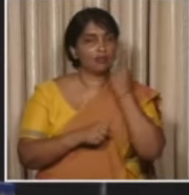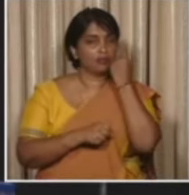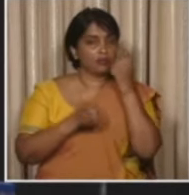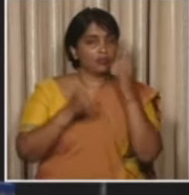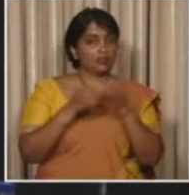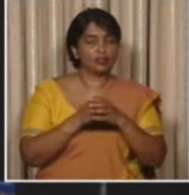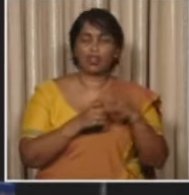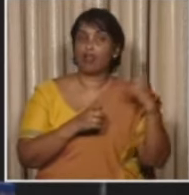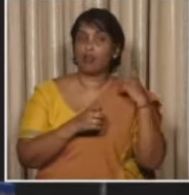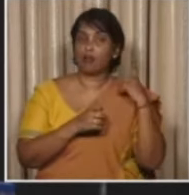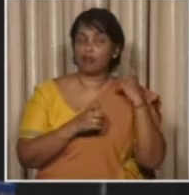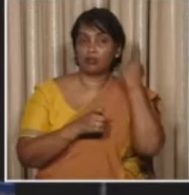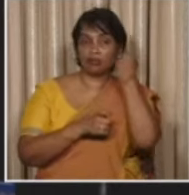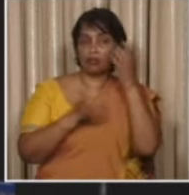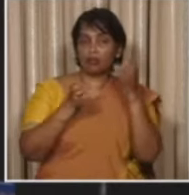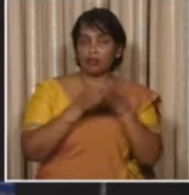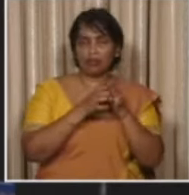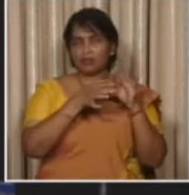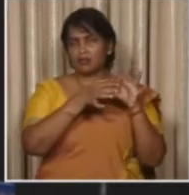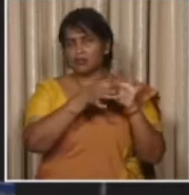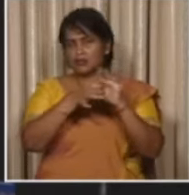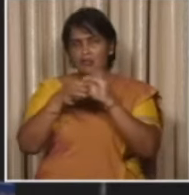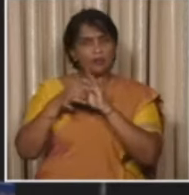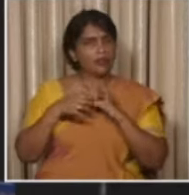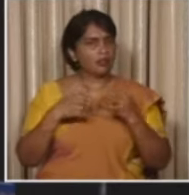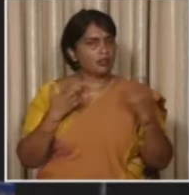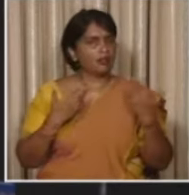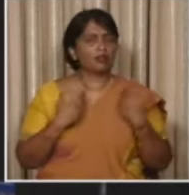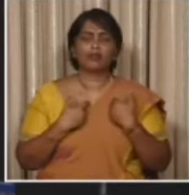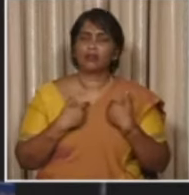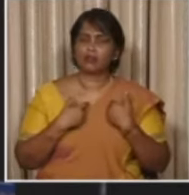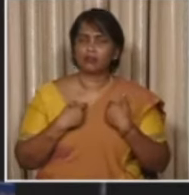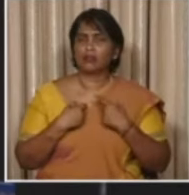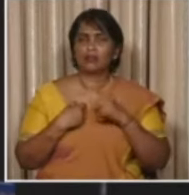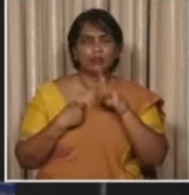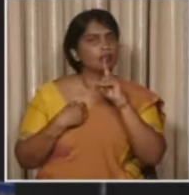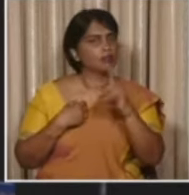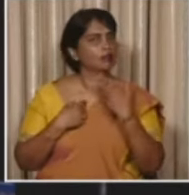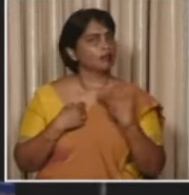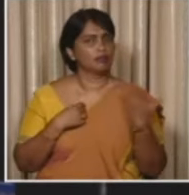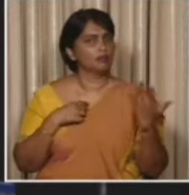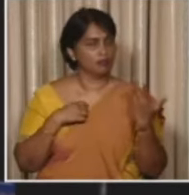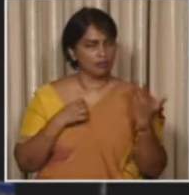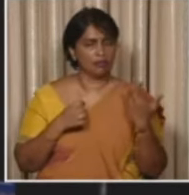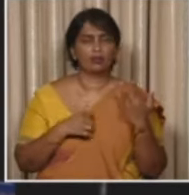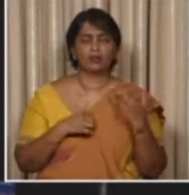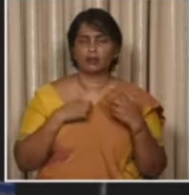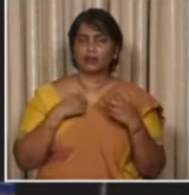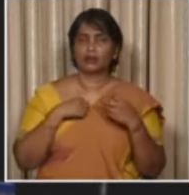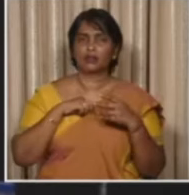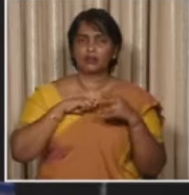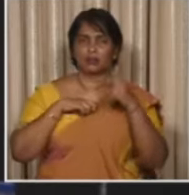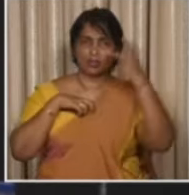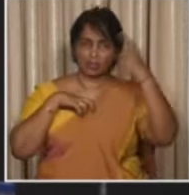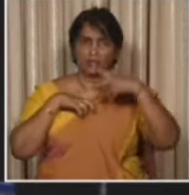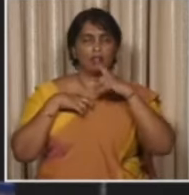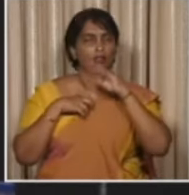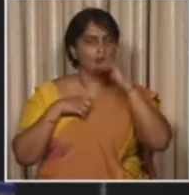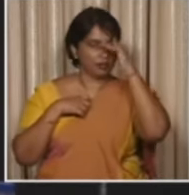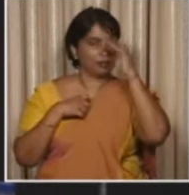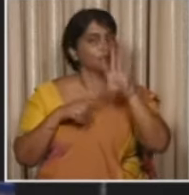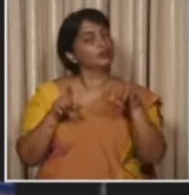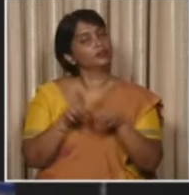හමුදා බුද්ධ්‍යංශ මේවා ගලප ගත්තේ නැහැ කියලා අපිට අනුමාන කරන්න බෑ ගරු නියෝජ්‍ය කතානුතුමනි. ඒ